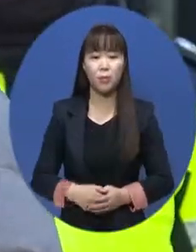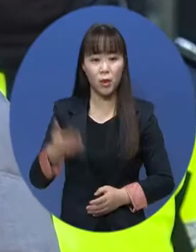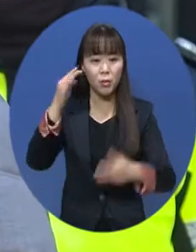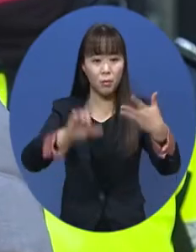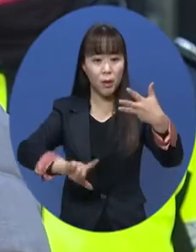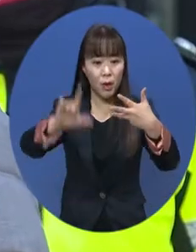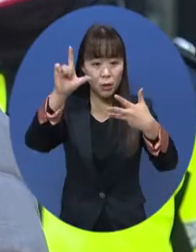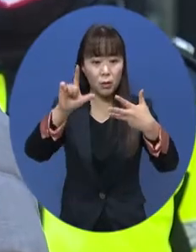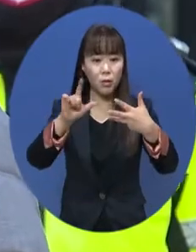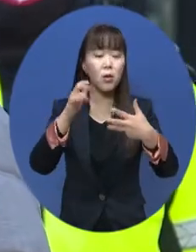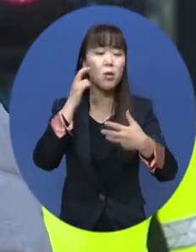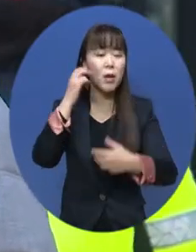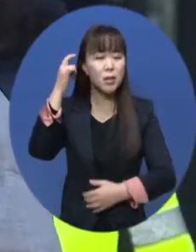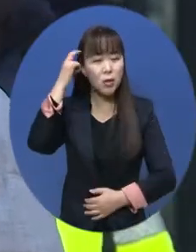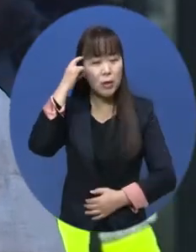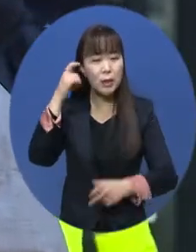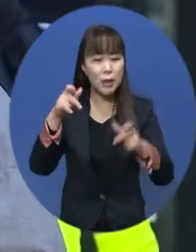8일